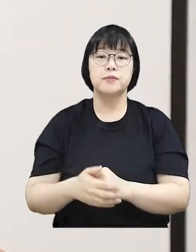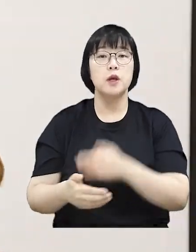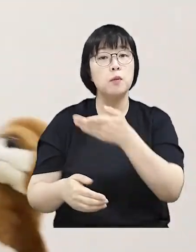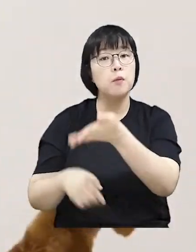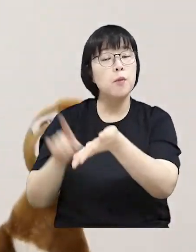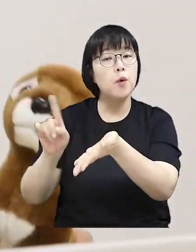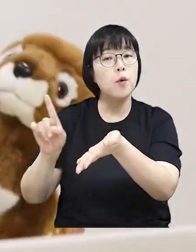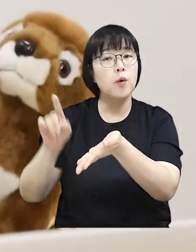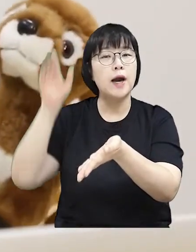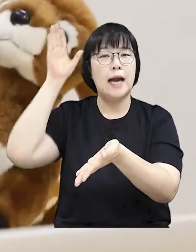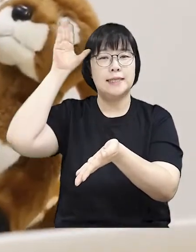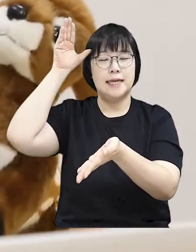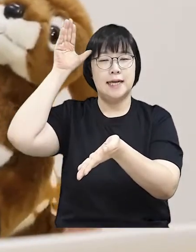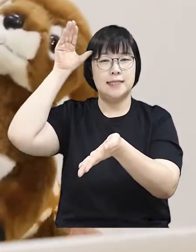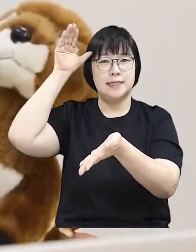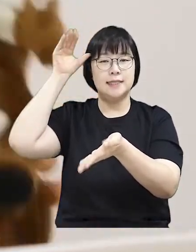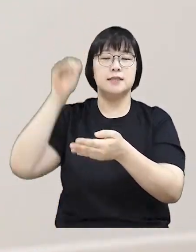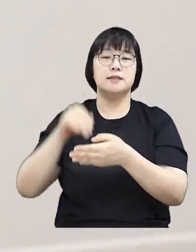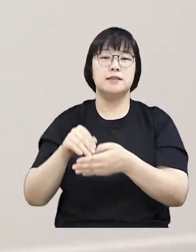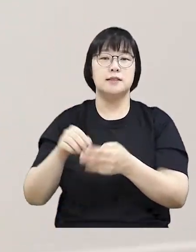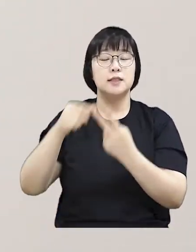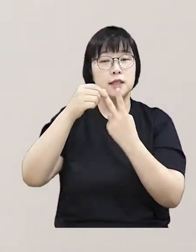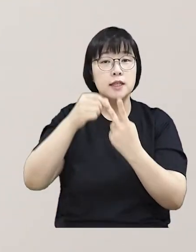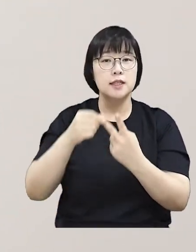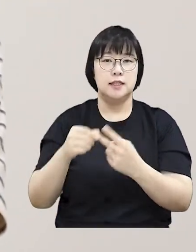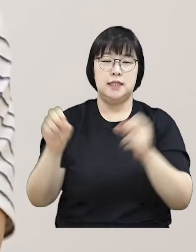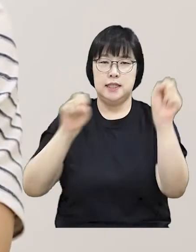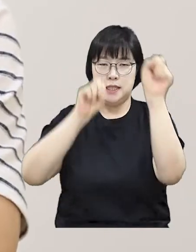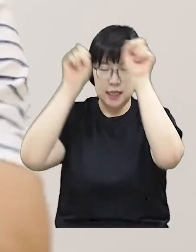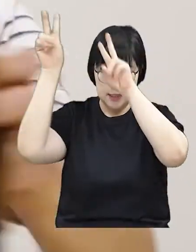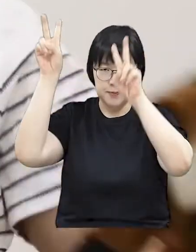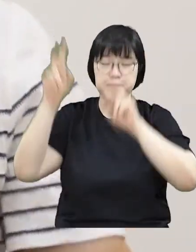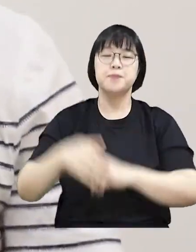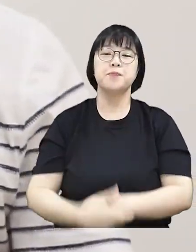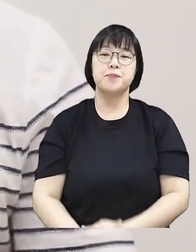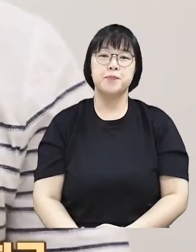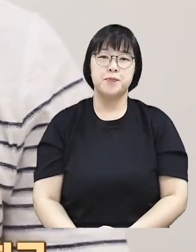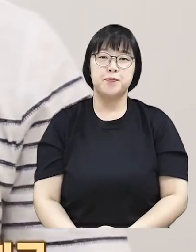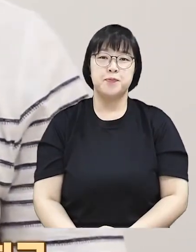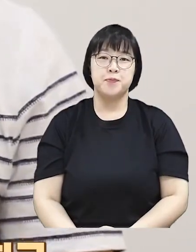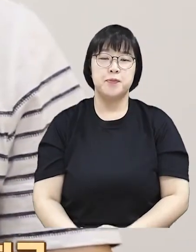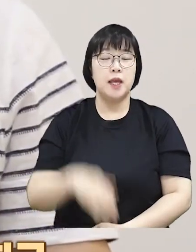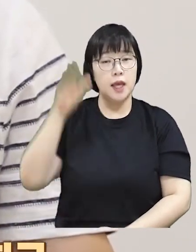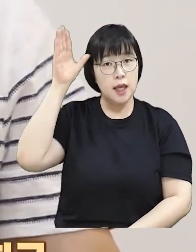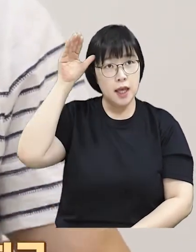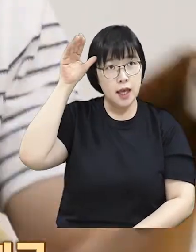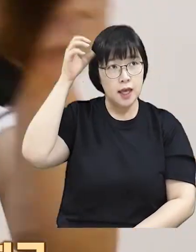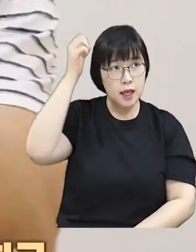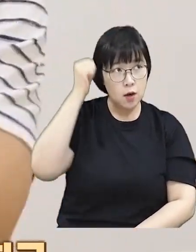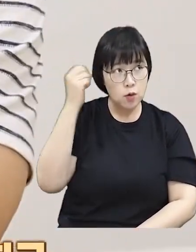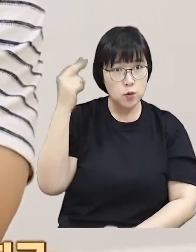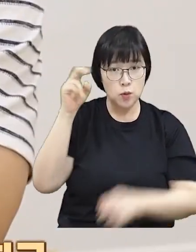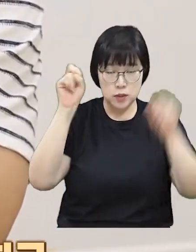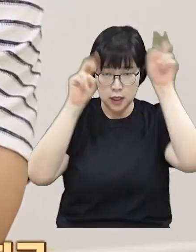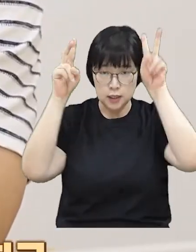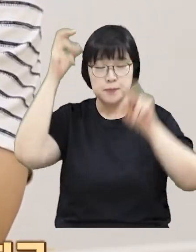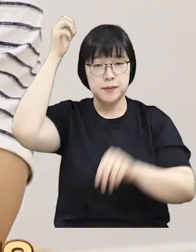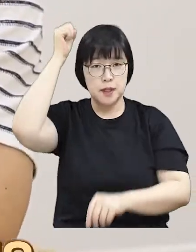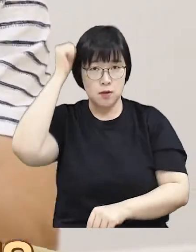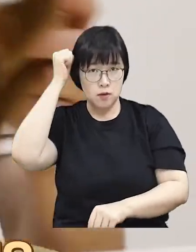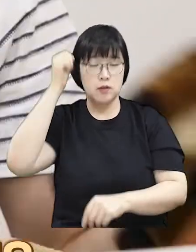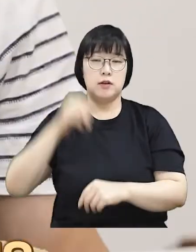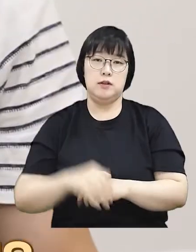뭐죠? 강아지요. 강아지에는? 사슴이요. 사슴. 그래서 강아지를 인식하고 또 사슴을